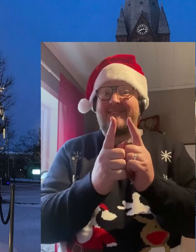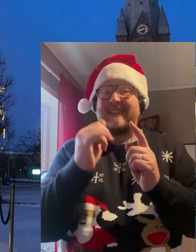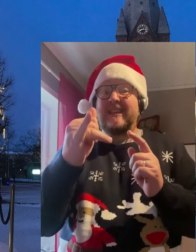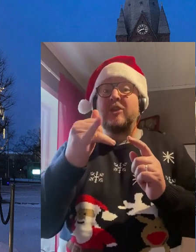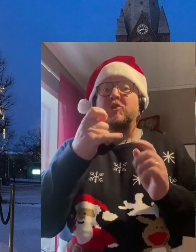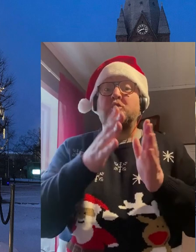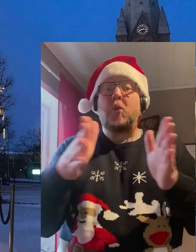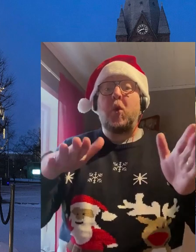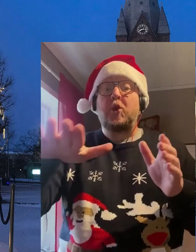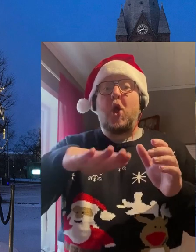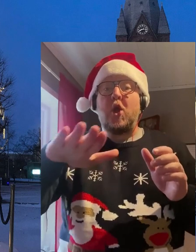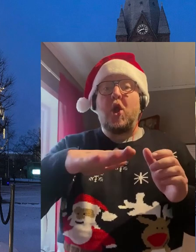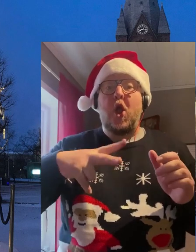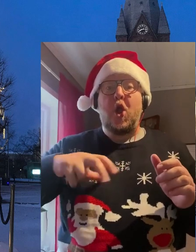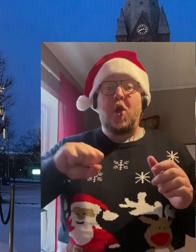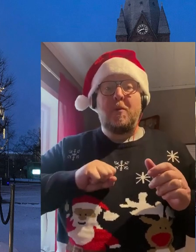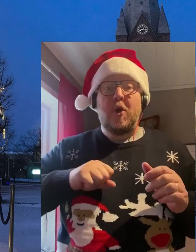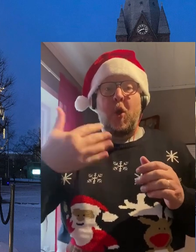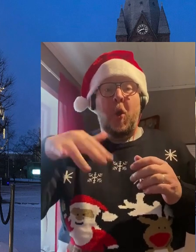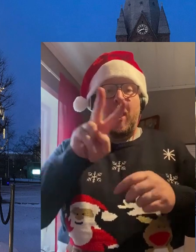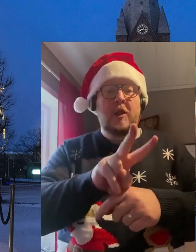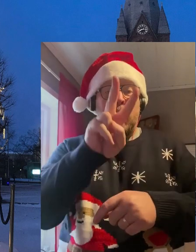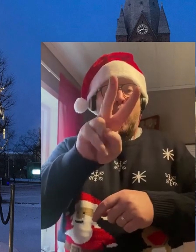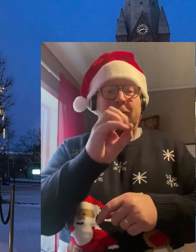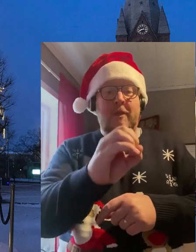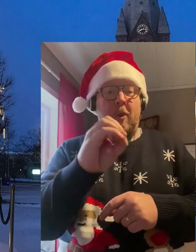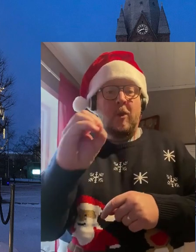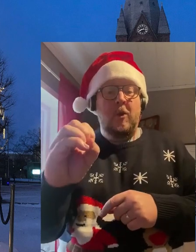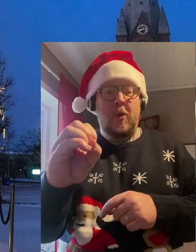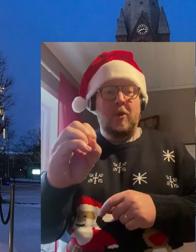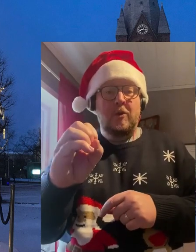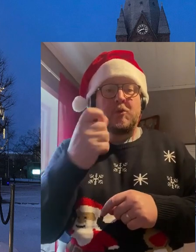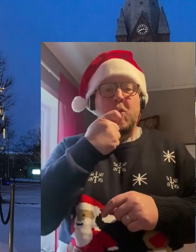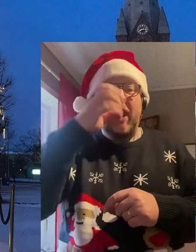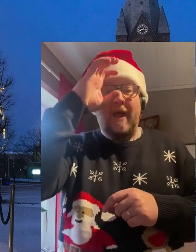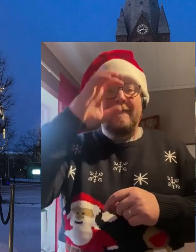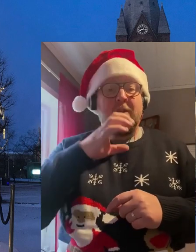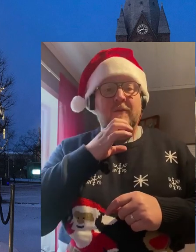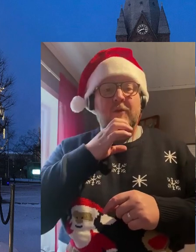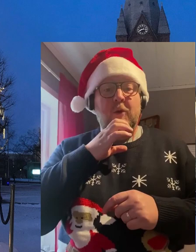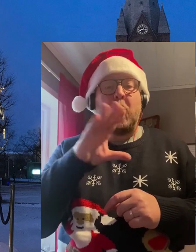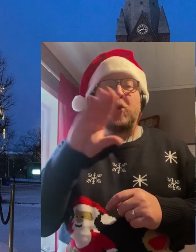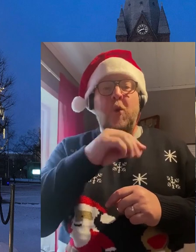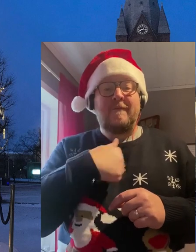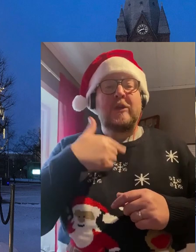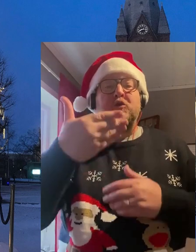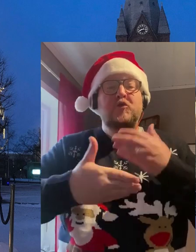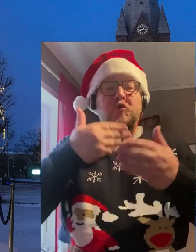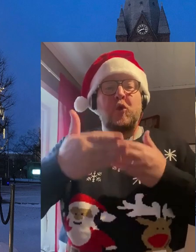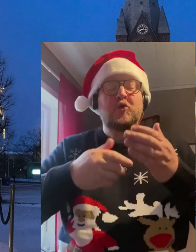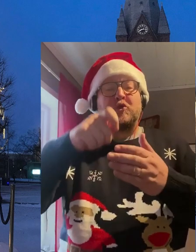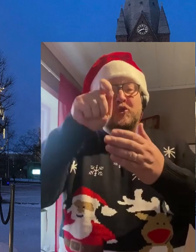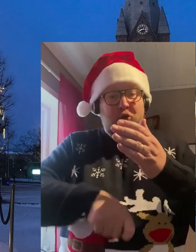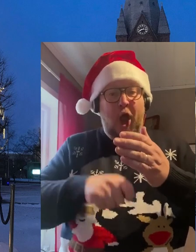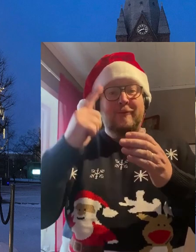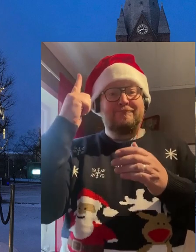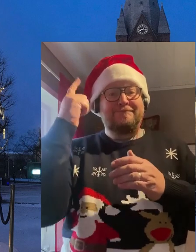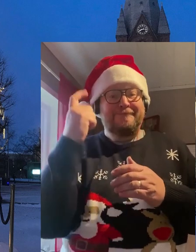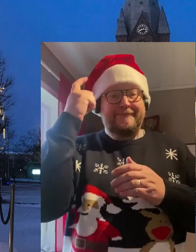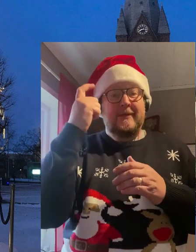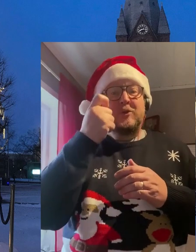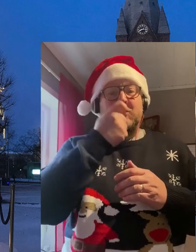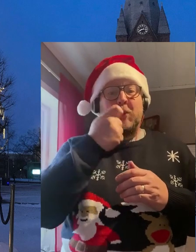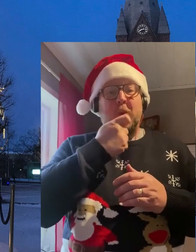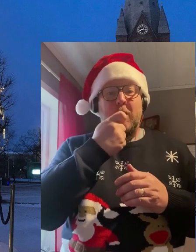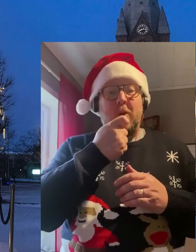på Stortorget i Örebro 12:00. För då sjunger vi in julen. Och fram